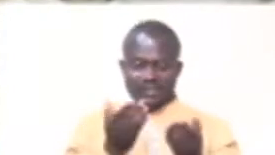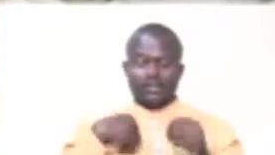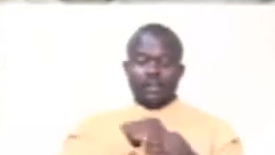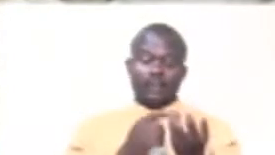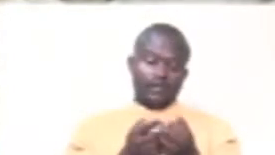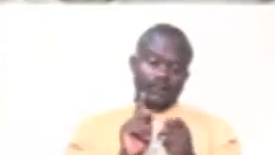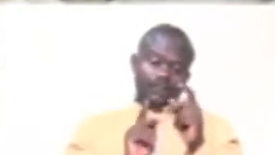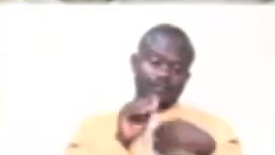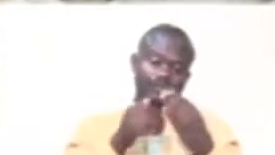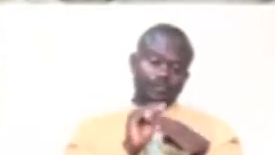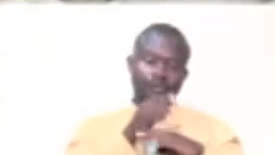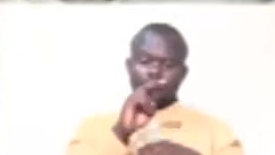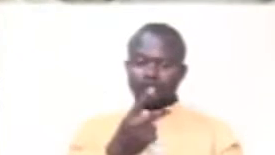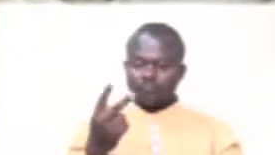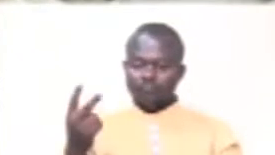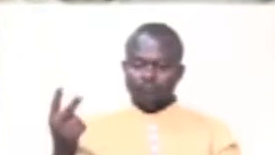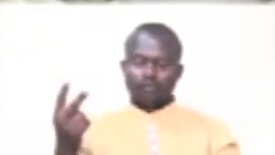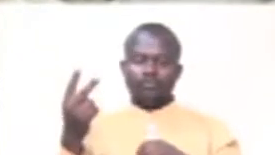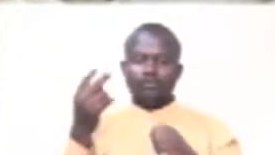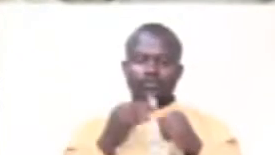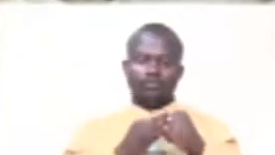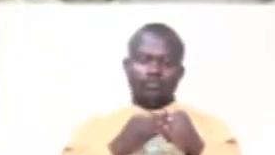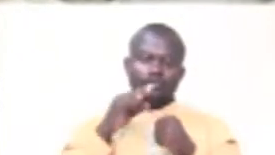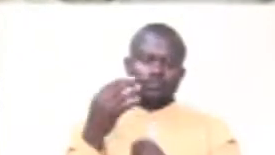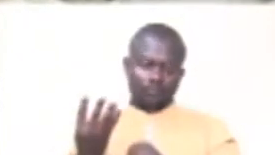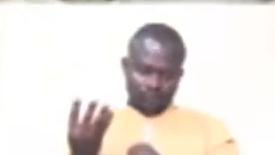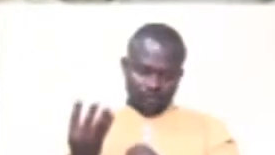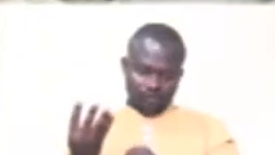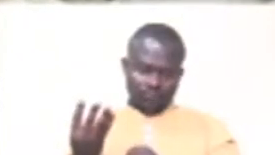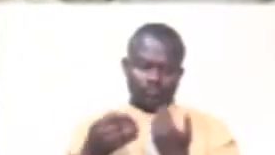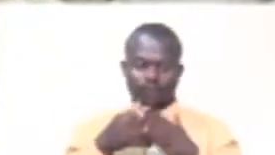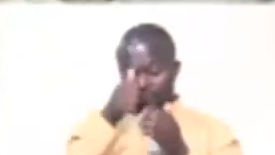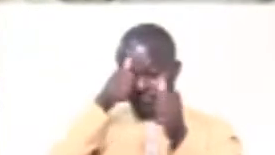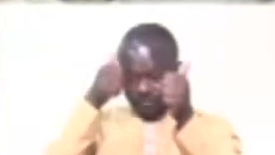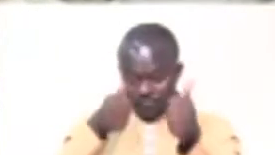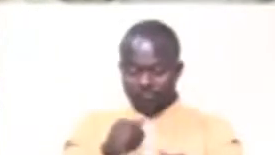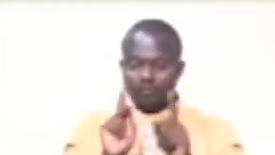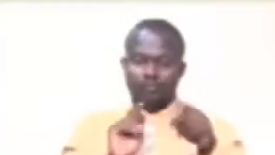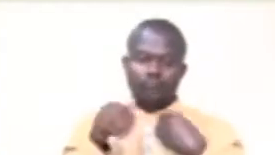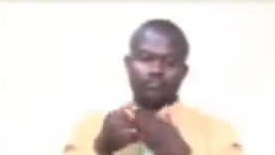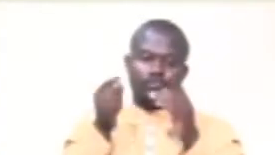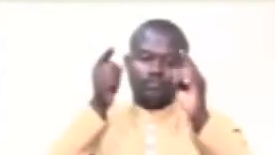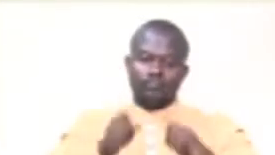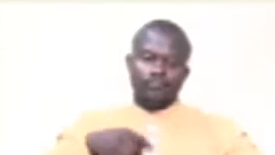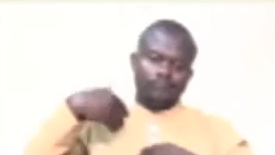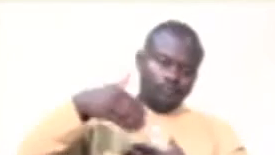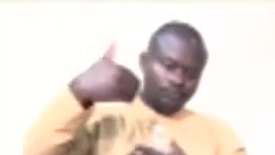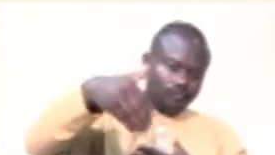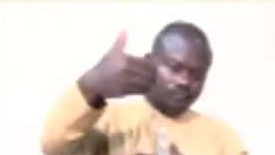tubarirwa abaturage 22 n'ibihumbi 84. Tugende rero kubaza batugana ku